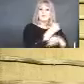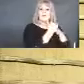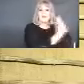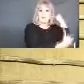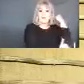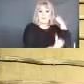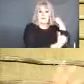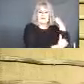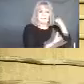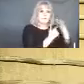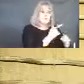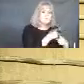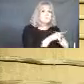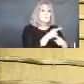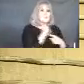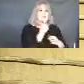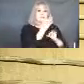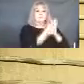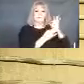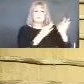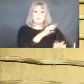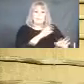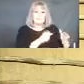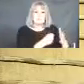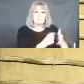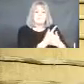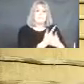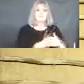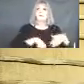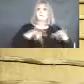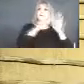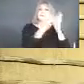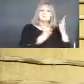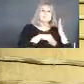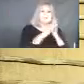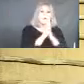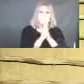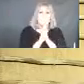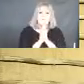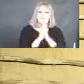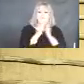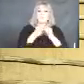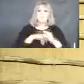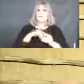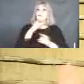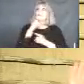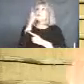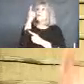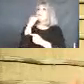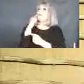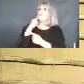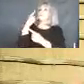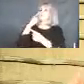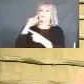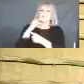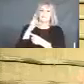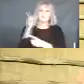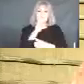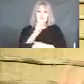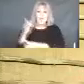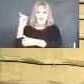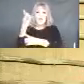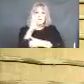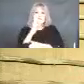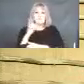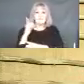eie mense toe, vertel van al die dreigemente en hulle begin saam bid. Hulle sê, Here, U het alles gemaak en U het deur die